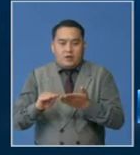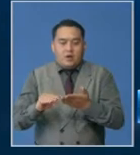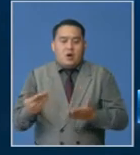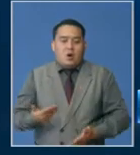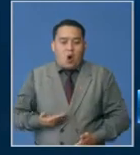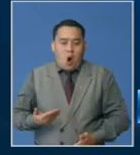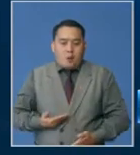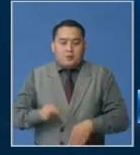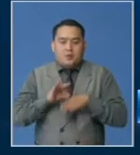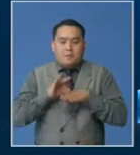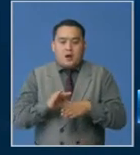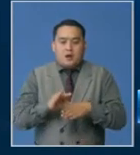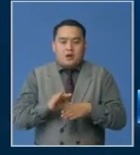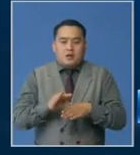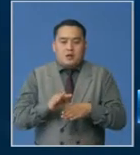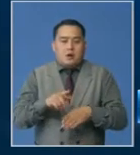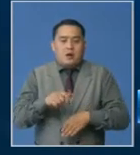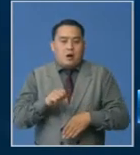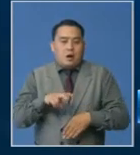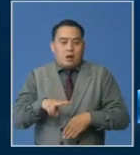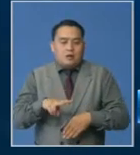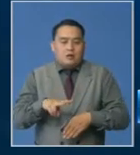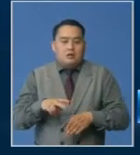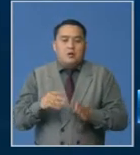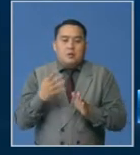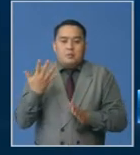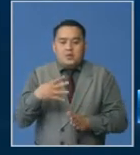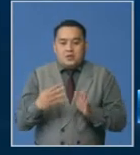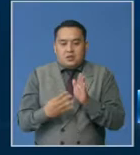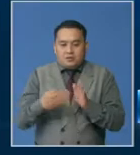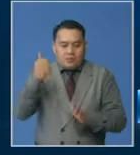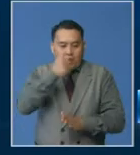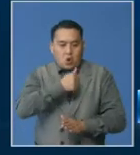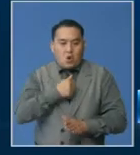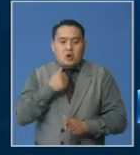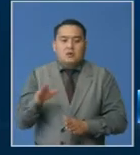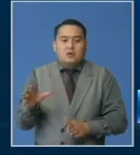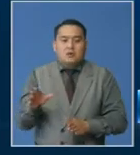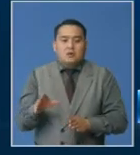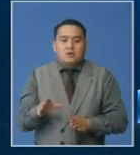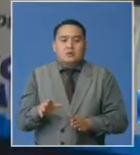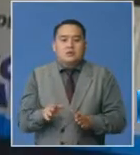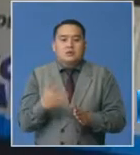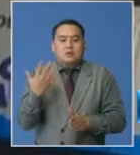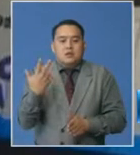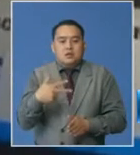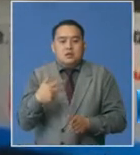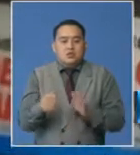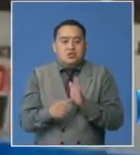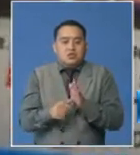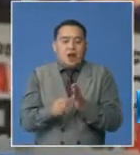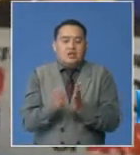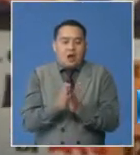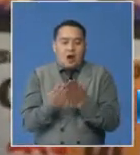Комиксы о прохождениях двух отважных галлов выходят с 1959 года. С тех пор в свет вышли 36 альбомов.